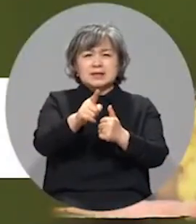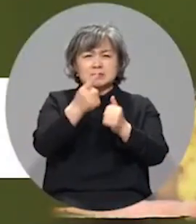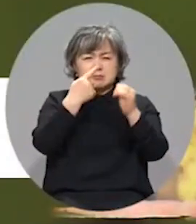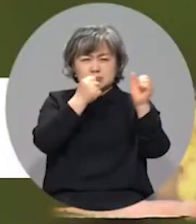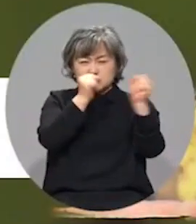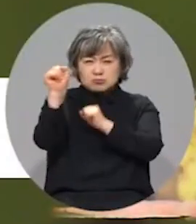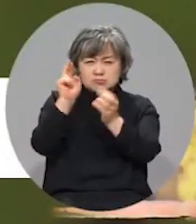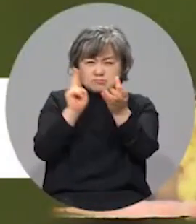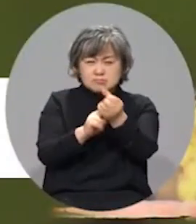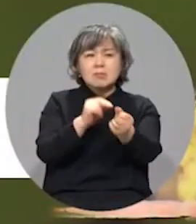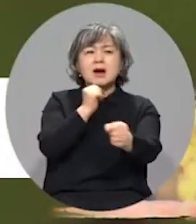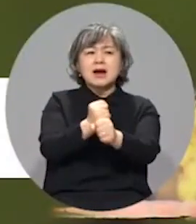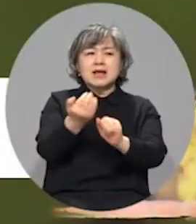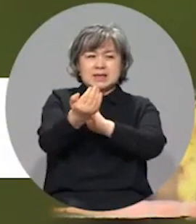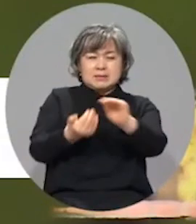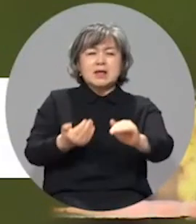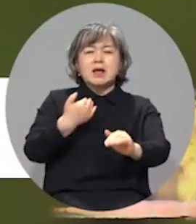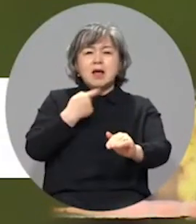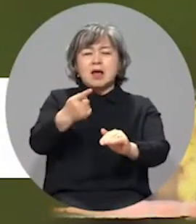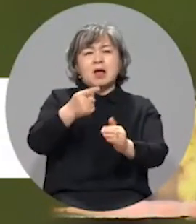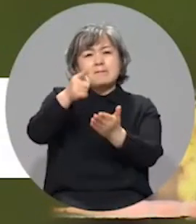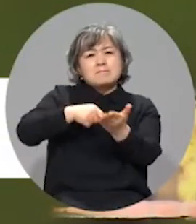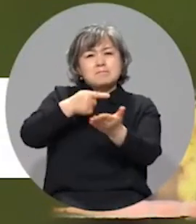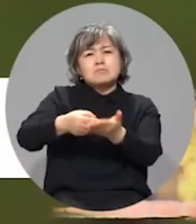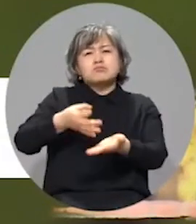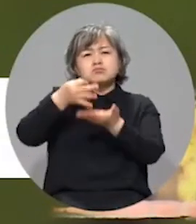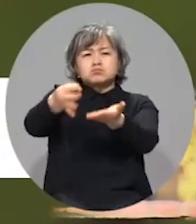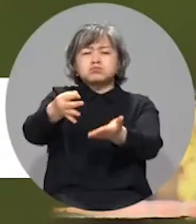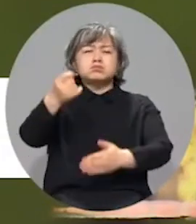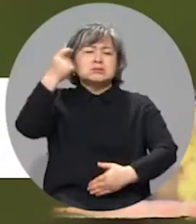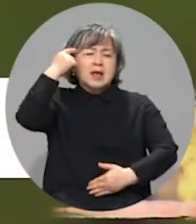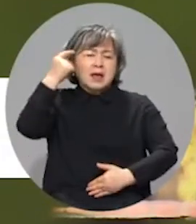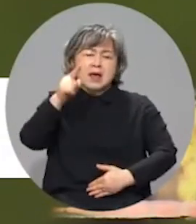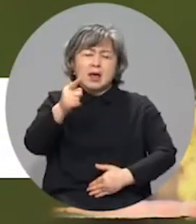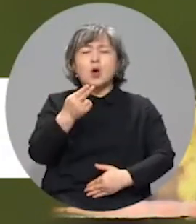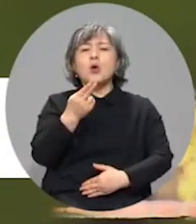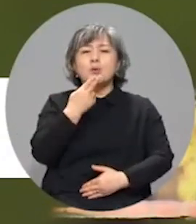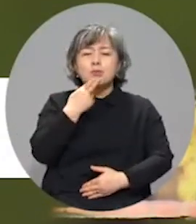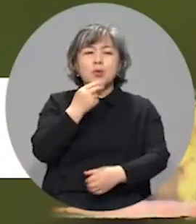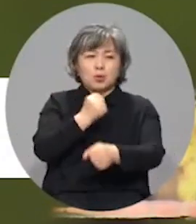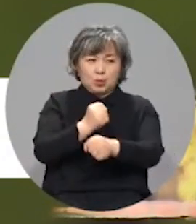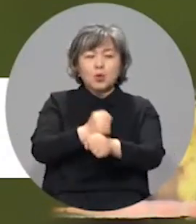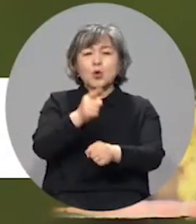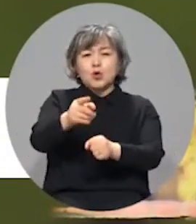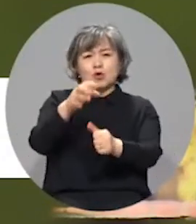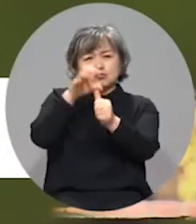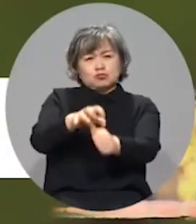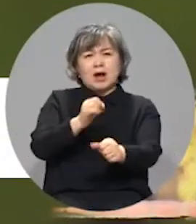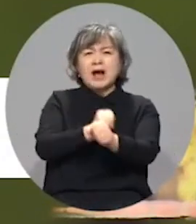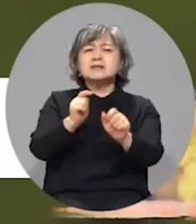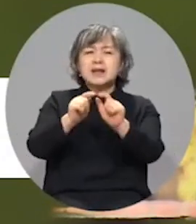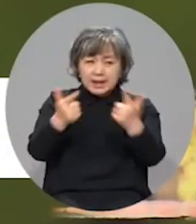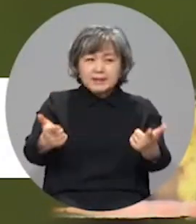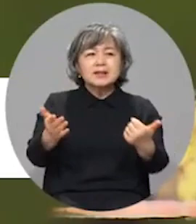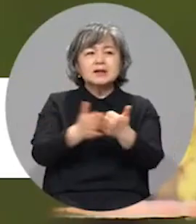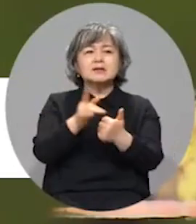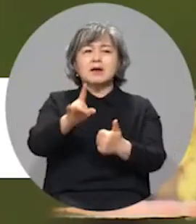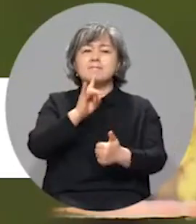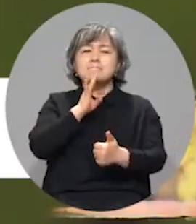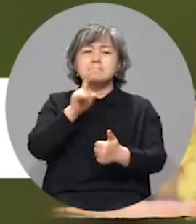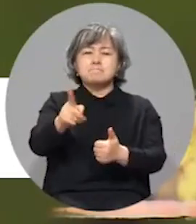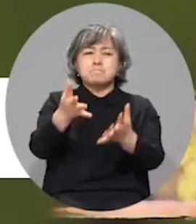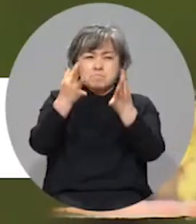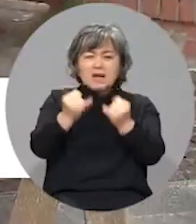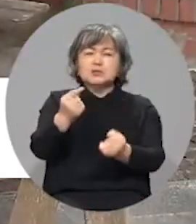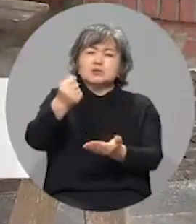자체가 이미 시간부터 견제하고 싶었다는 그런 생각도 없었었고 구속수사조차 안 했다. 그것조차 안 했다는 것 자체가